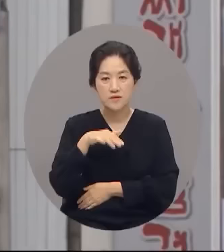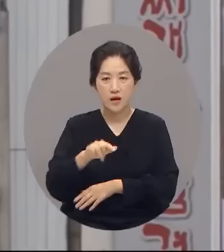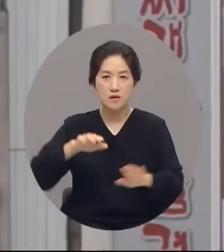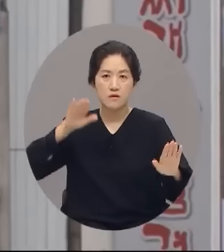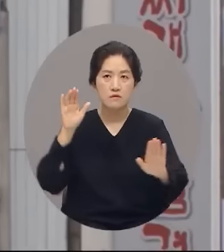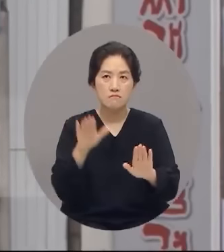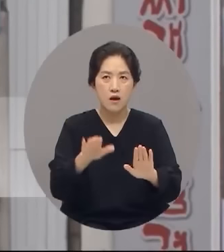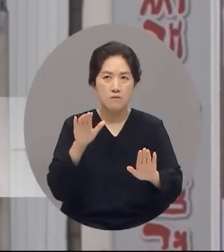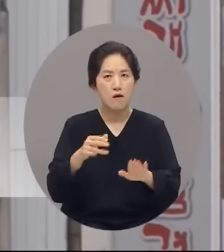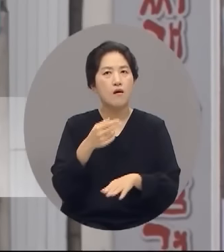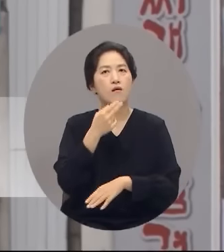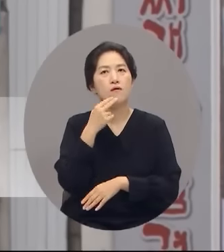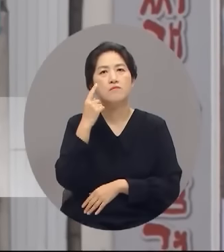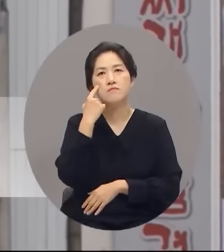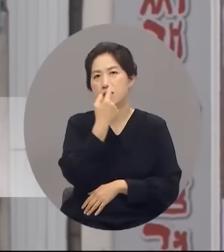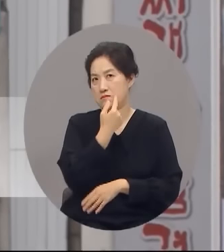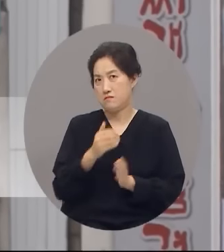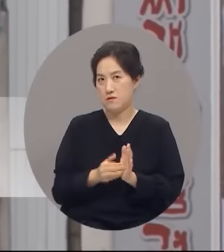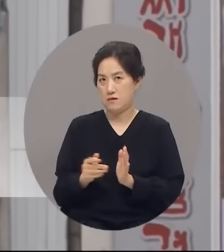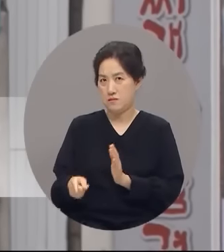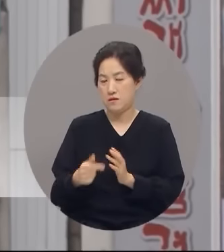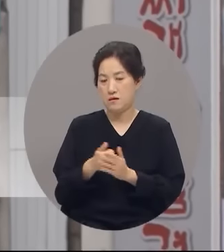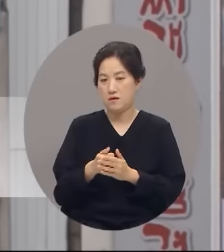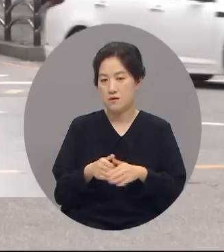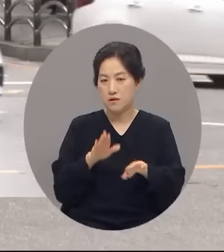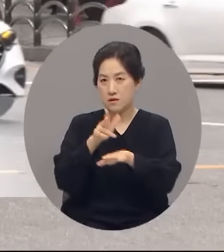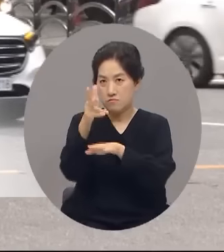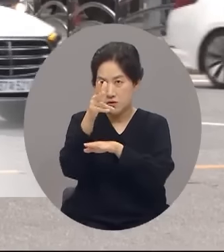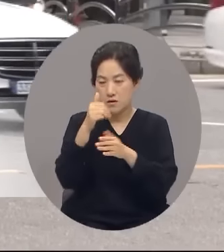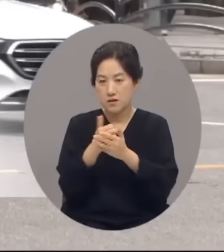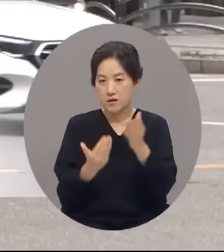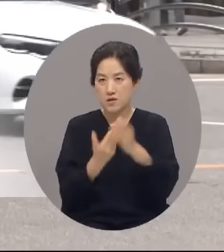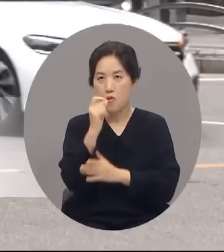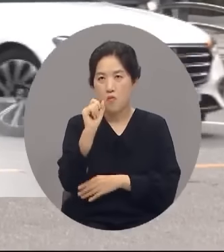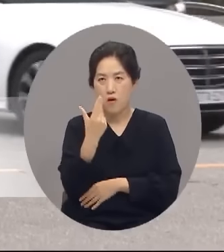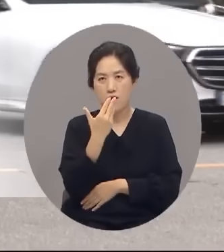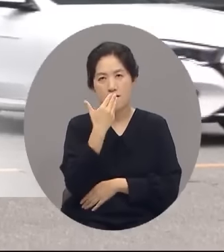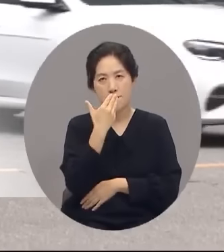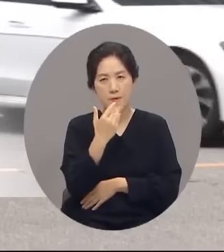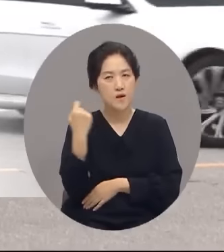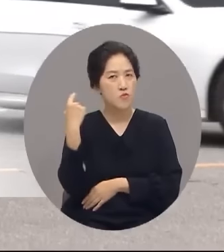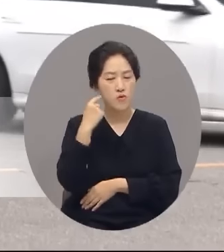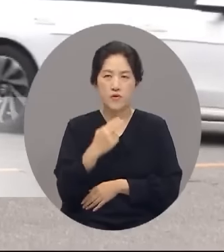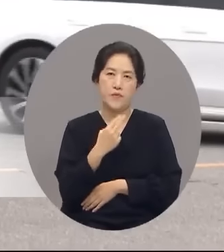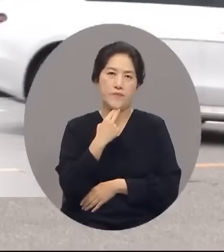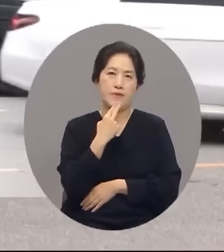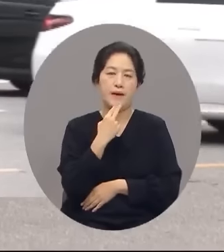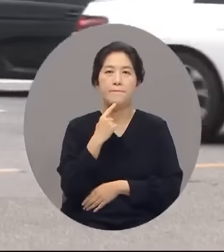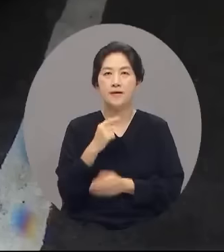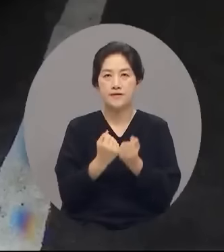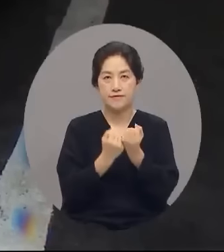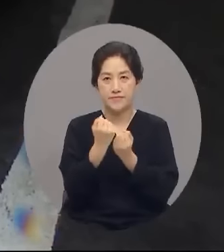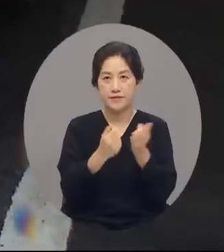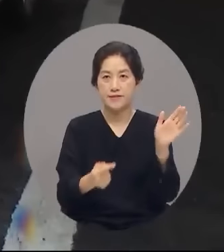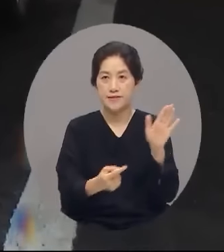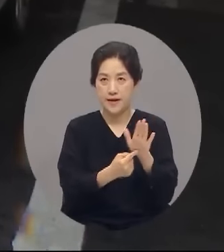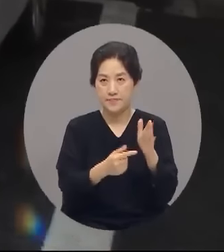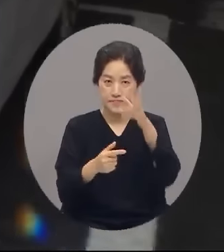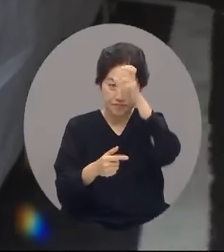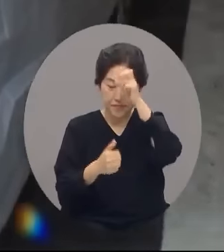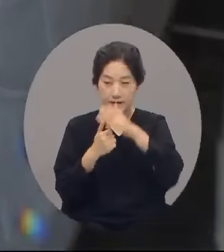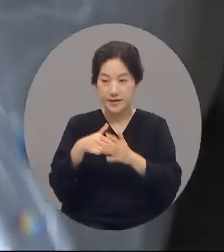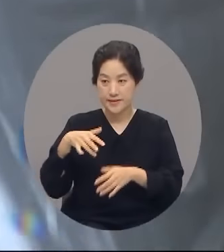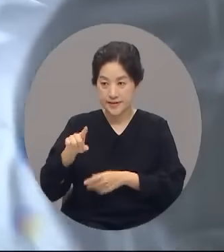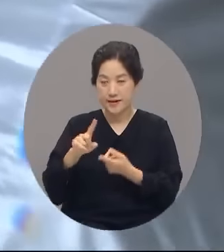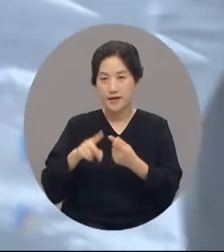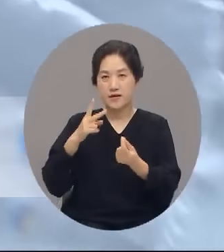경적을 울리지는 않은 것으로 확인됐으며 차량 블랙박스에는 사고 원인을 유추할 수 있는 소리는 없었다고 덧붙였습니다. 경찰은 내일 차